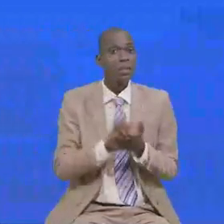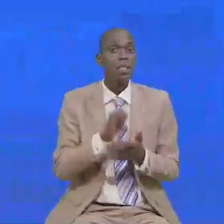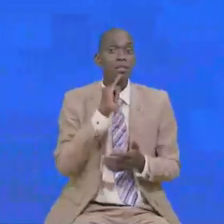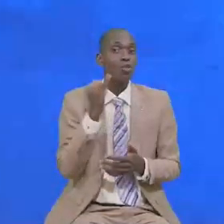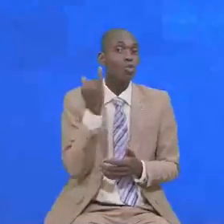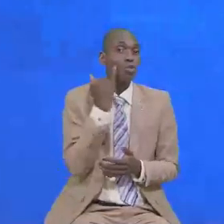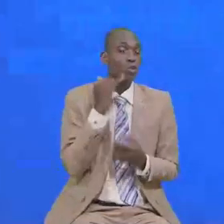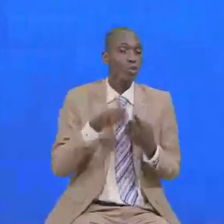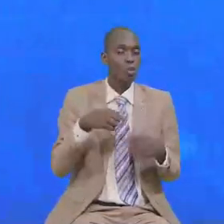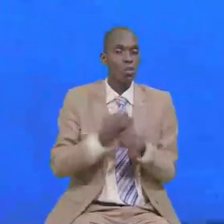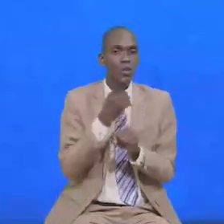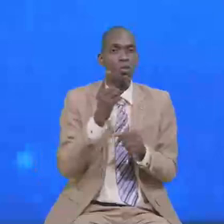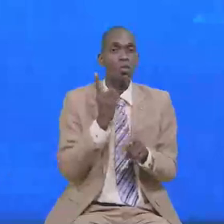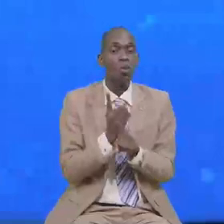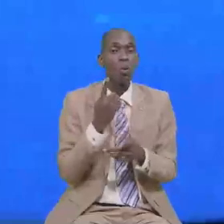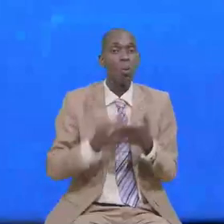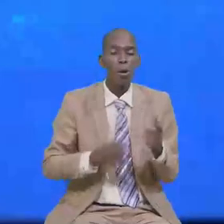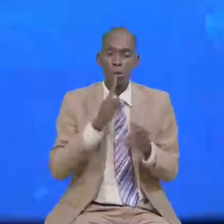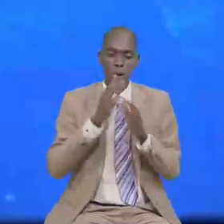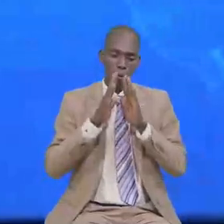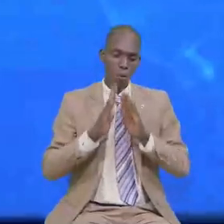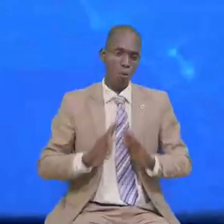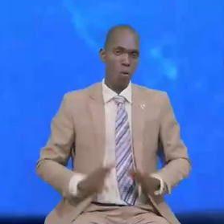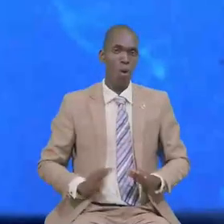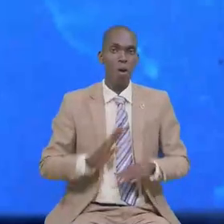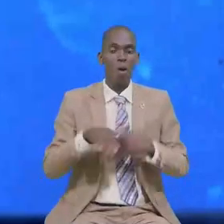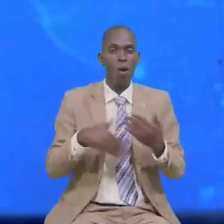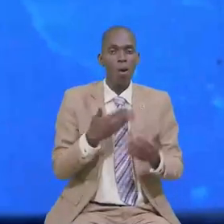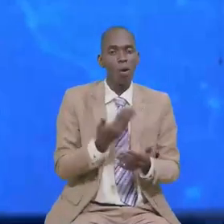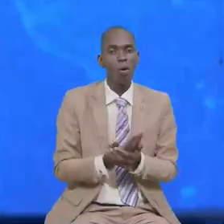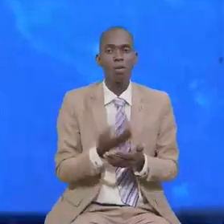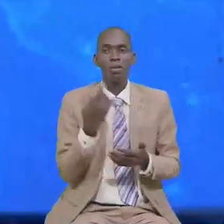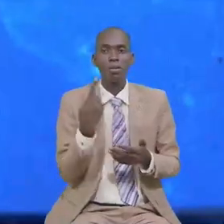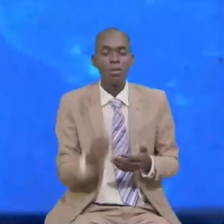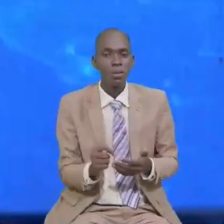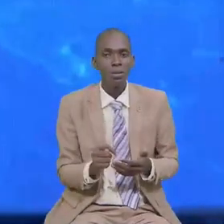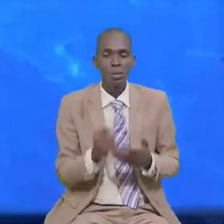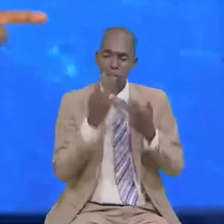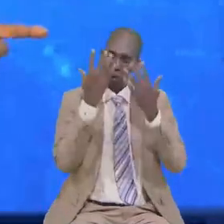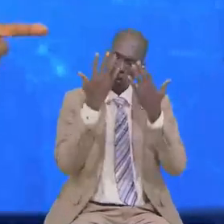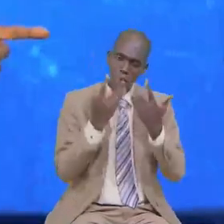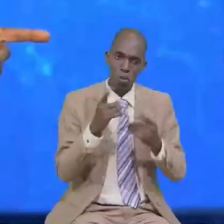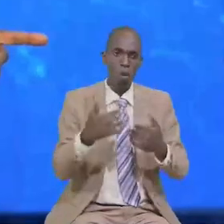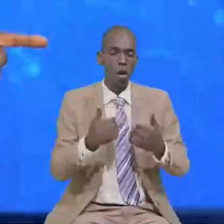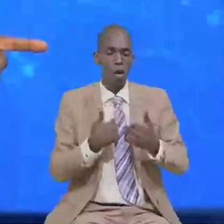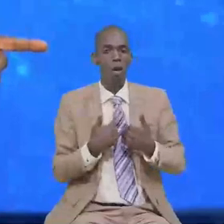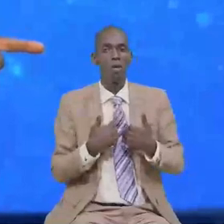Alors c'est pour te faire taire toute la paix que tu avais, toute l'angoisse que tu as,